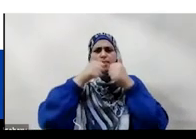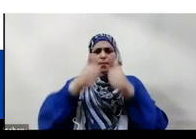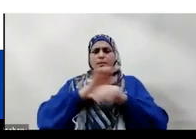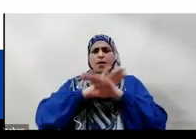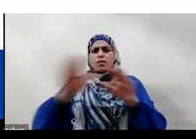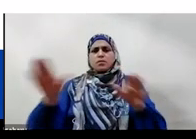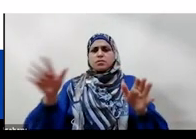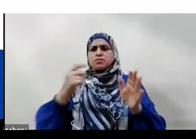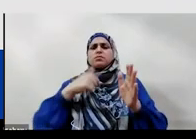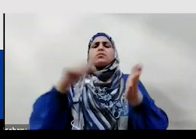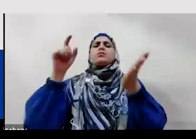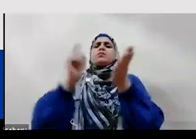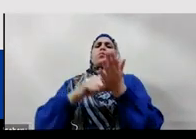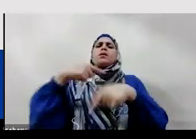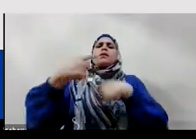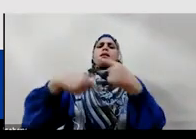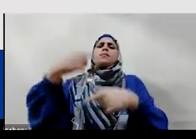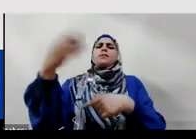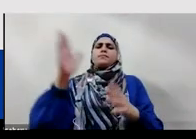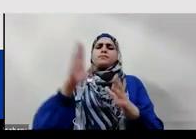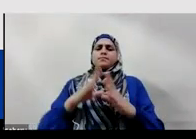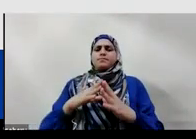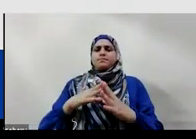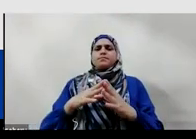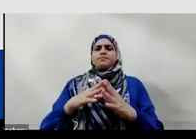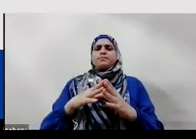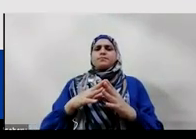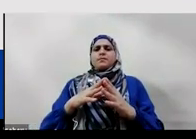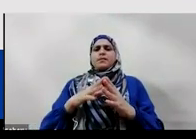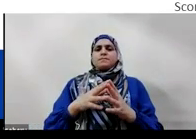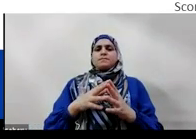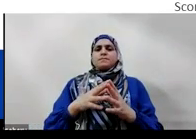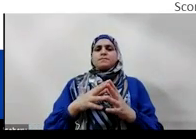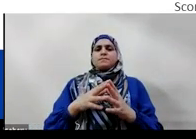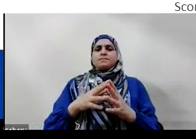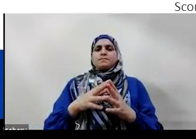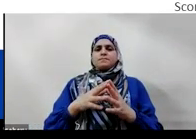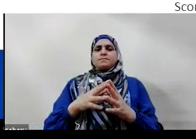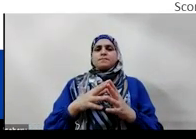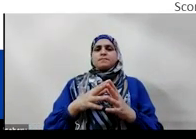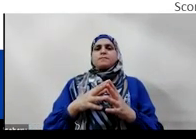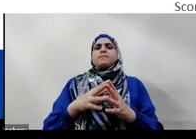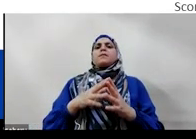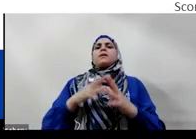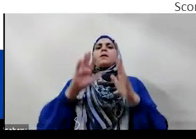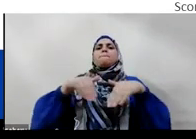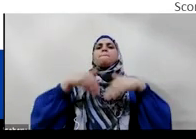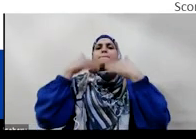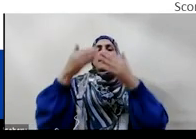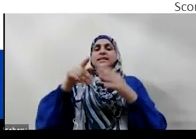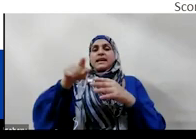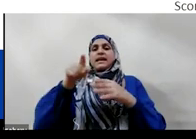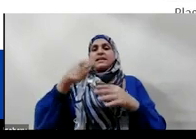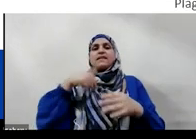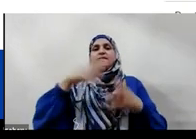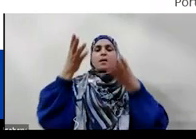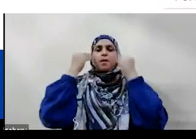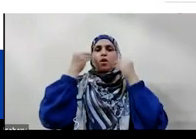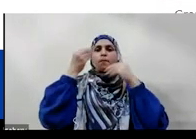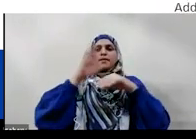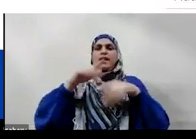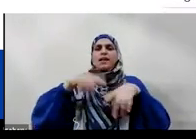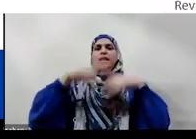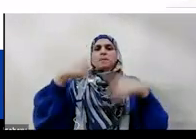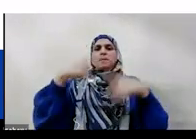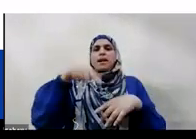material waiver، وبعدين بسيب ال continue section اللي بعده. هينقلني على ال country information section. في